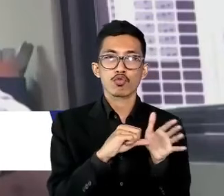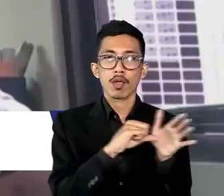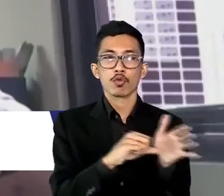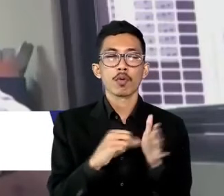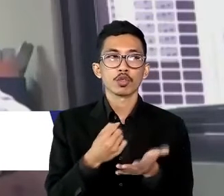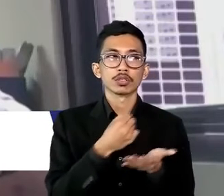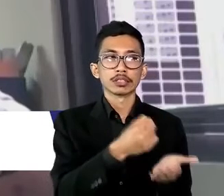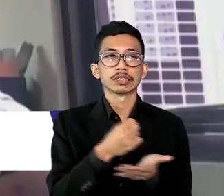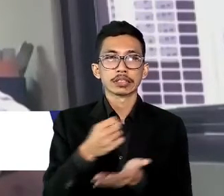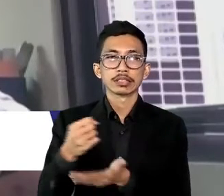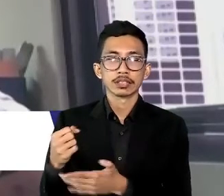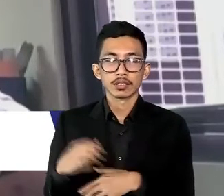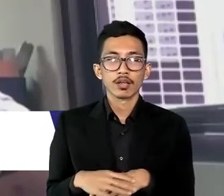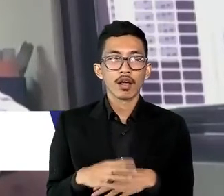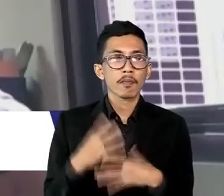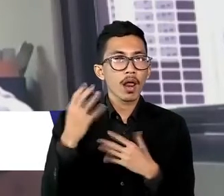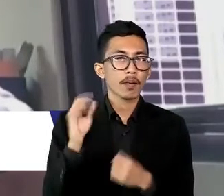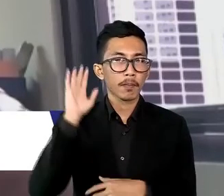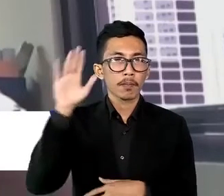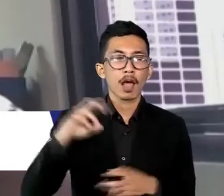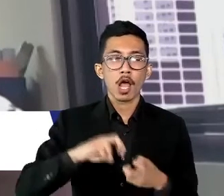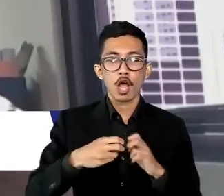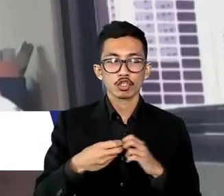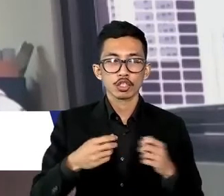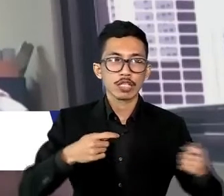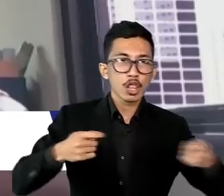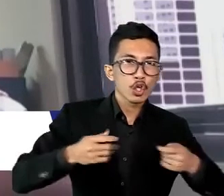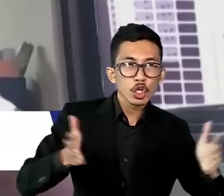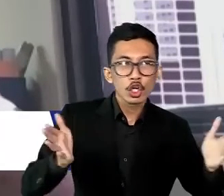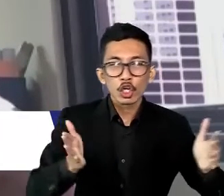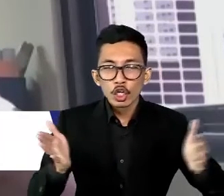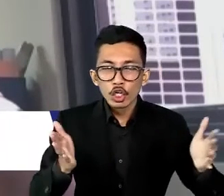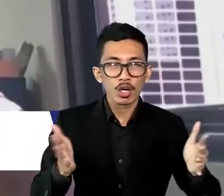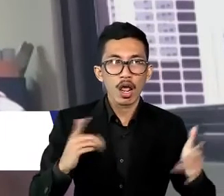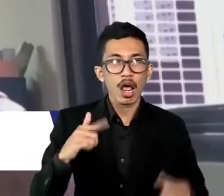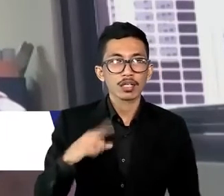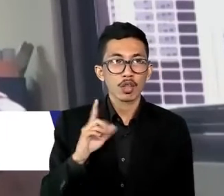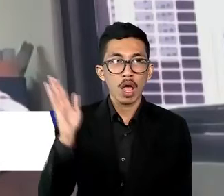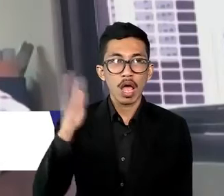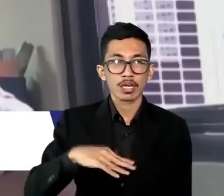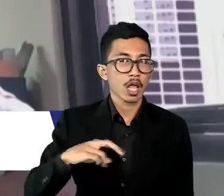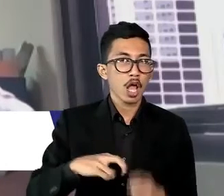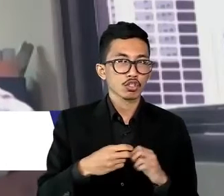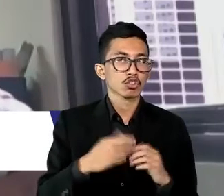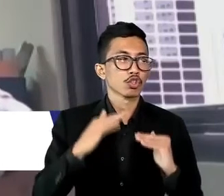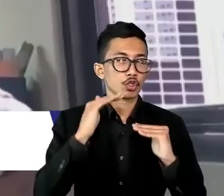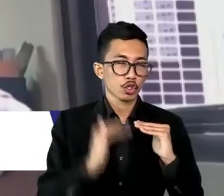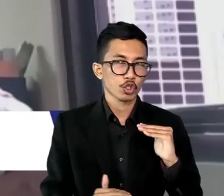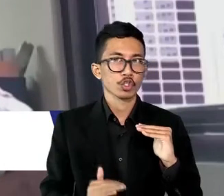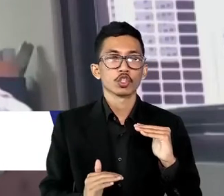juga kedepannya kasus ini semakin terkendali, yang mana per hari ini alhamdulillah kasus kami mengalami